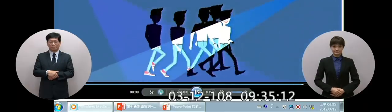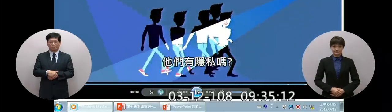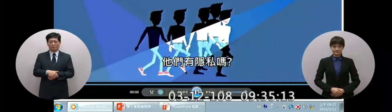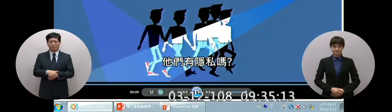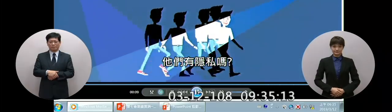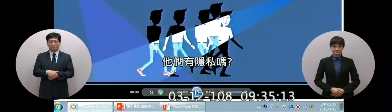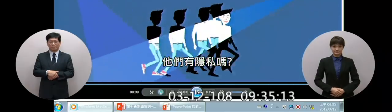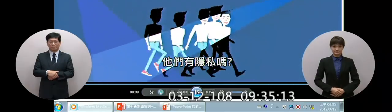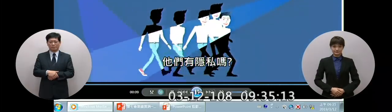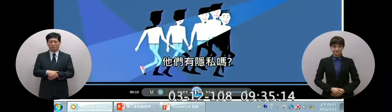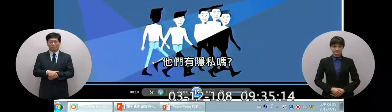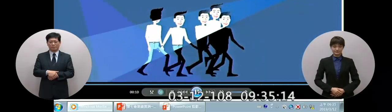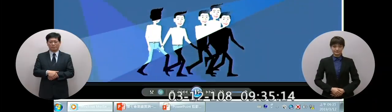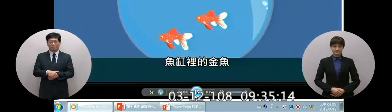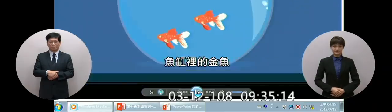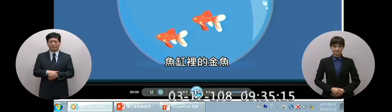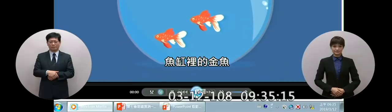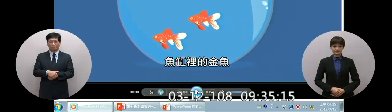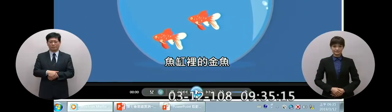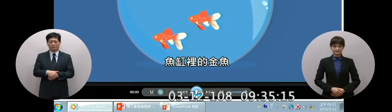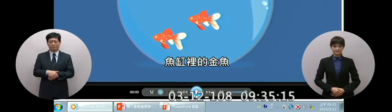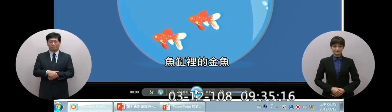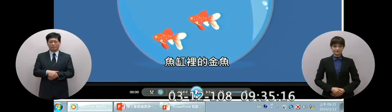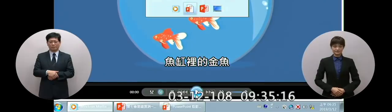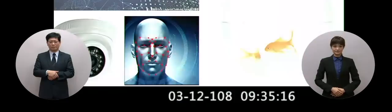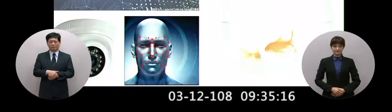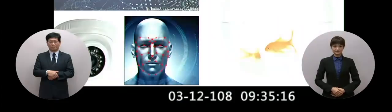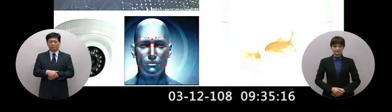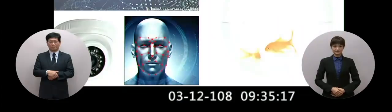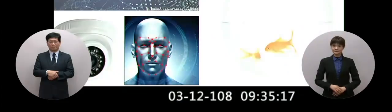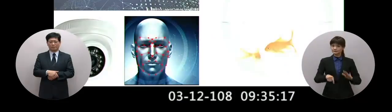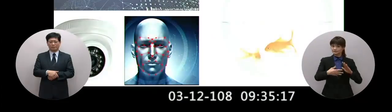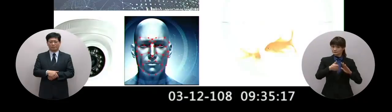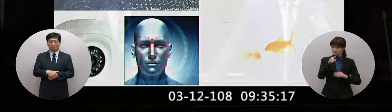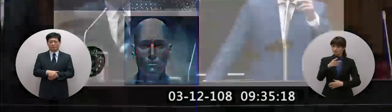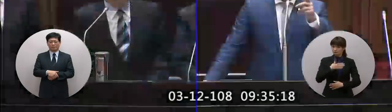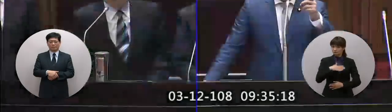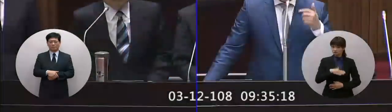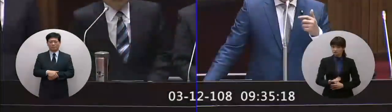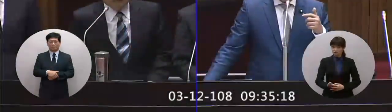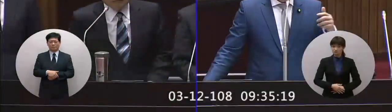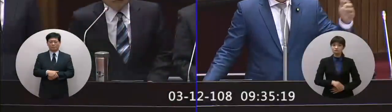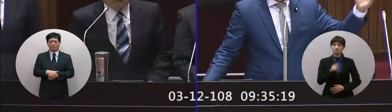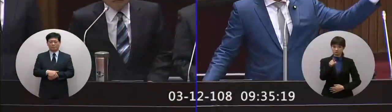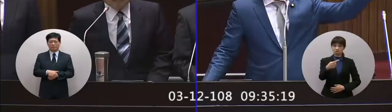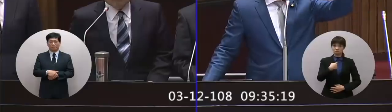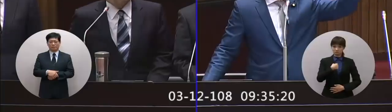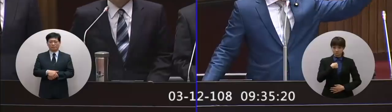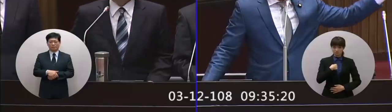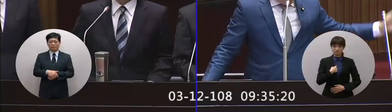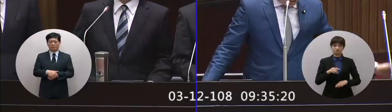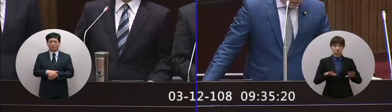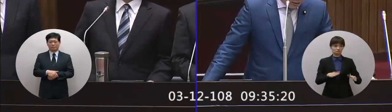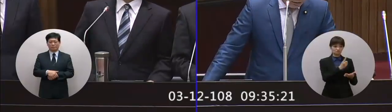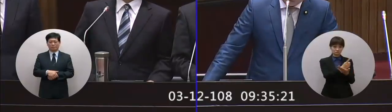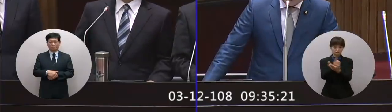们。他们有隐私吗？鱼缸 院长，你这样懂不懂？你我还有在场的